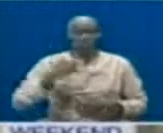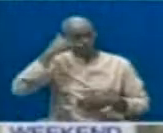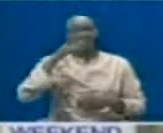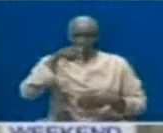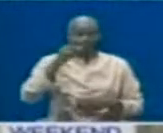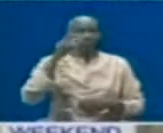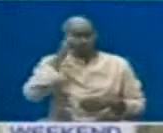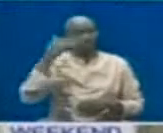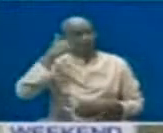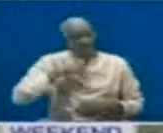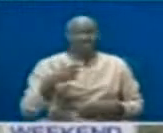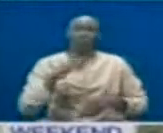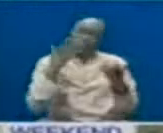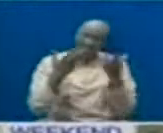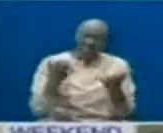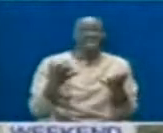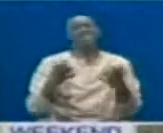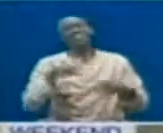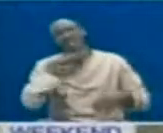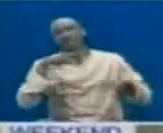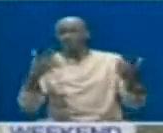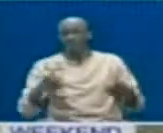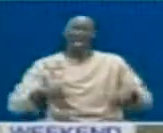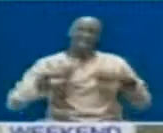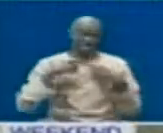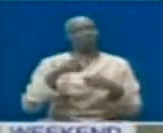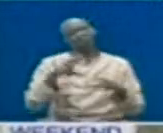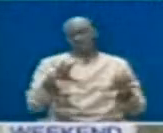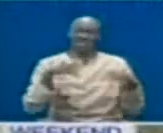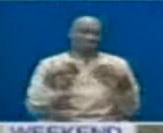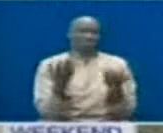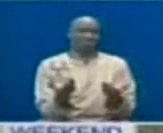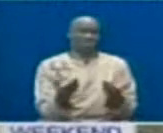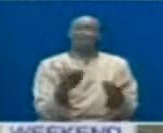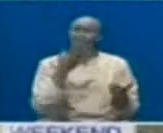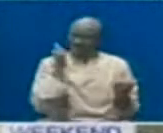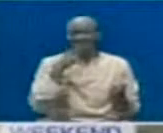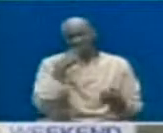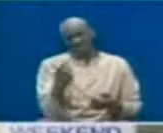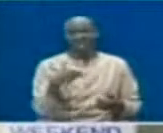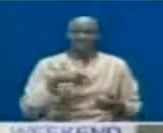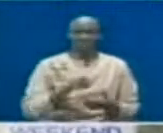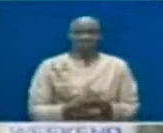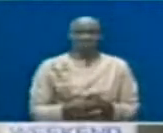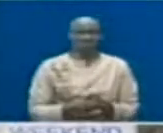watupigie, tukuje tumchukue, hata kama kwa life, hata kama amekufa, kuje tu watuambie.